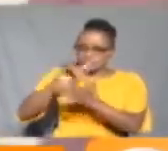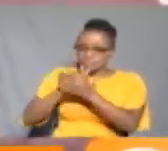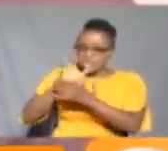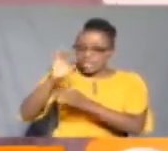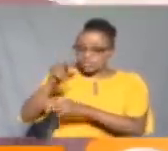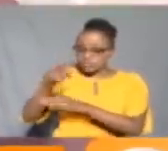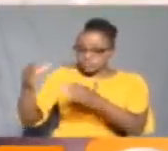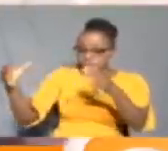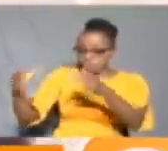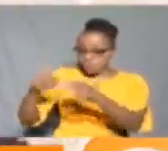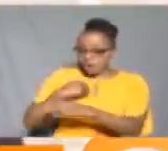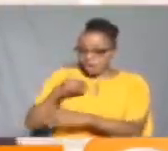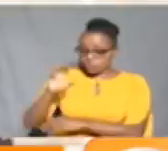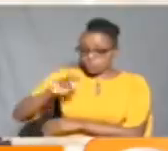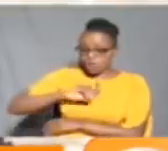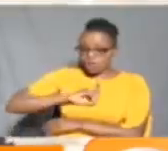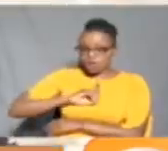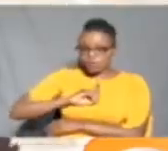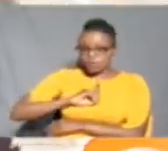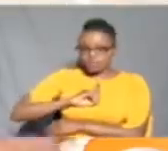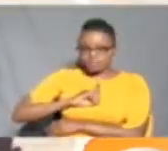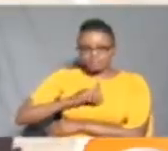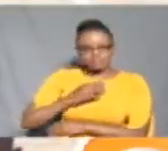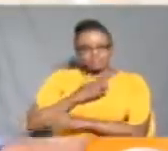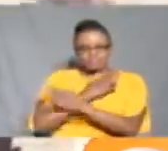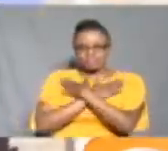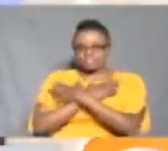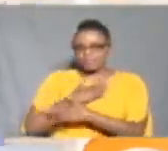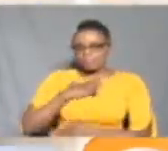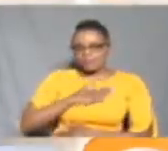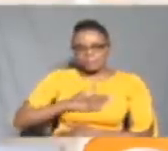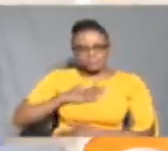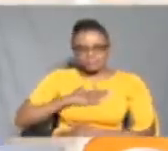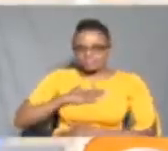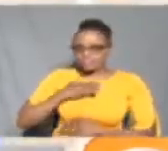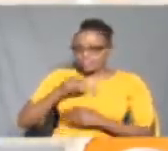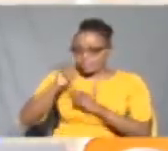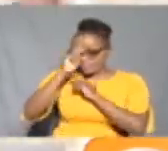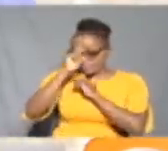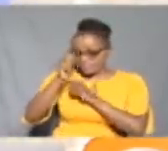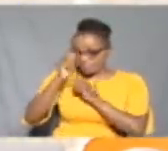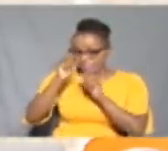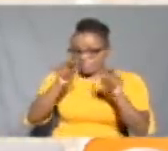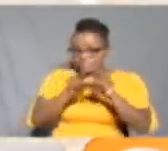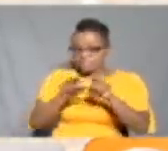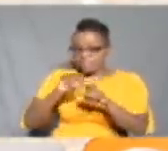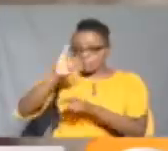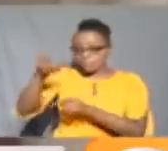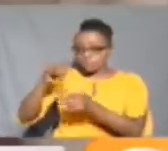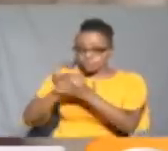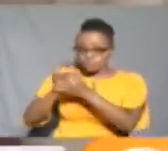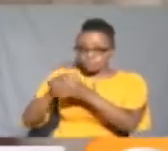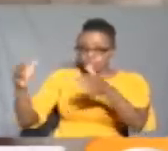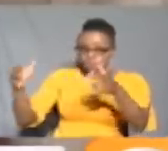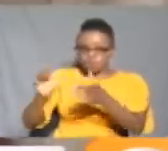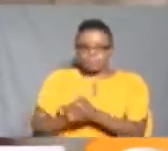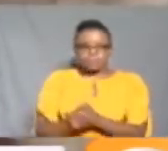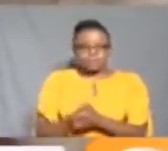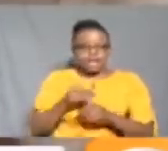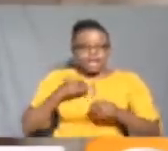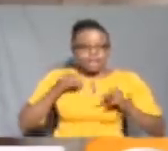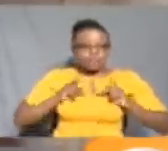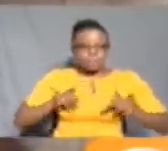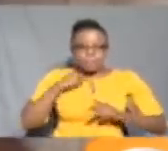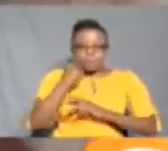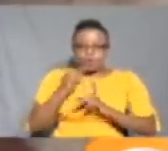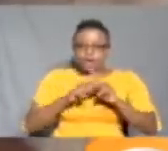uko na chama yako, my friends, tuheshimu kama chama ya Jubilee. Iko watu